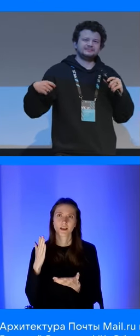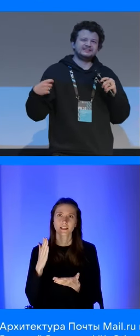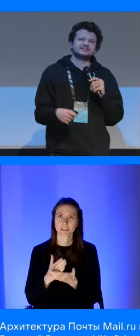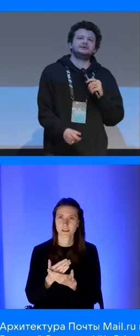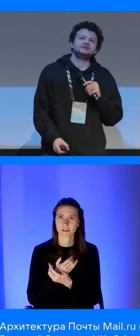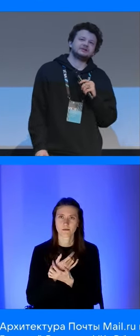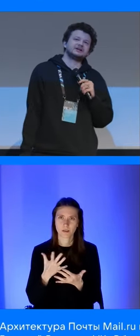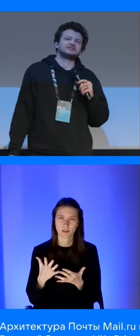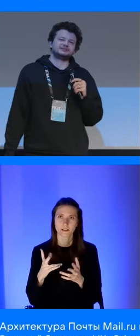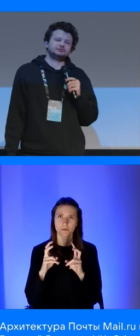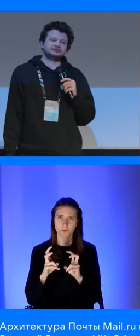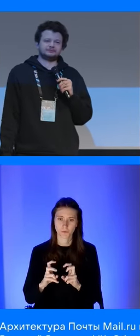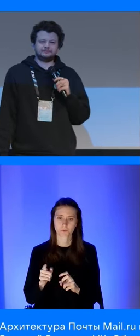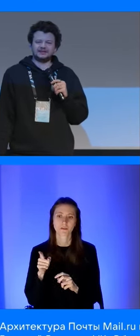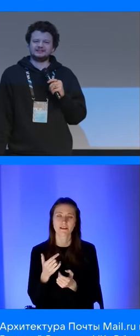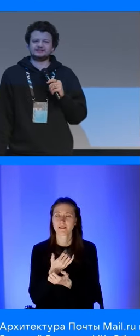будут нестабильными,